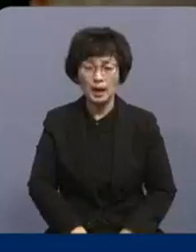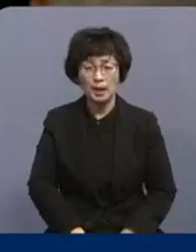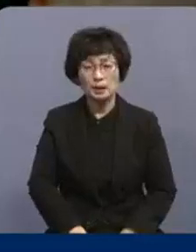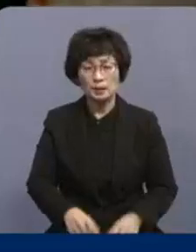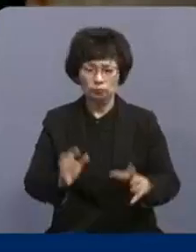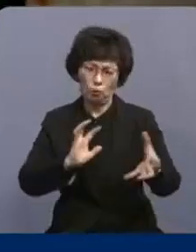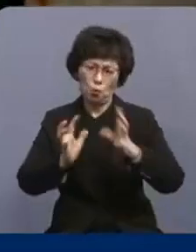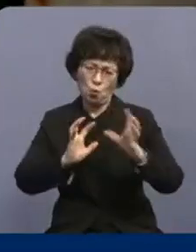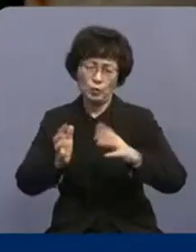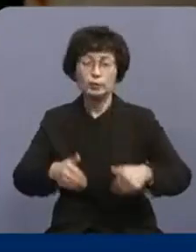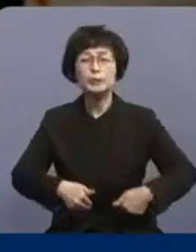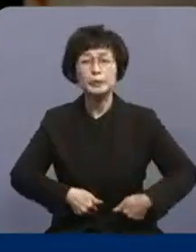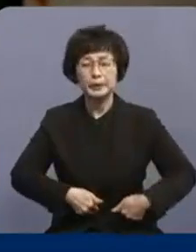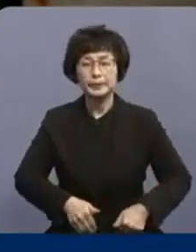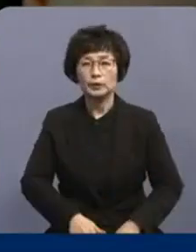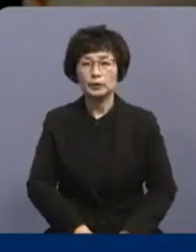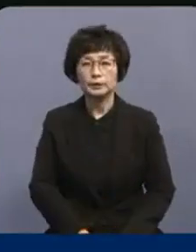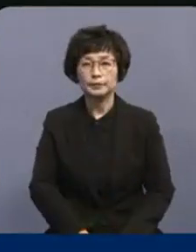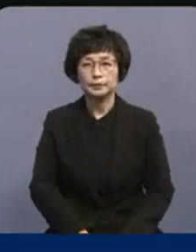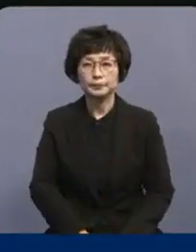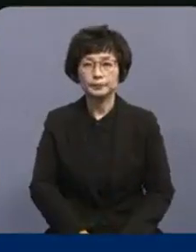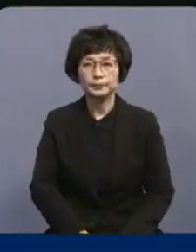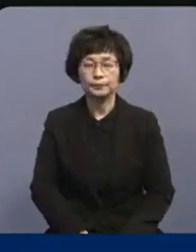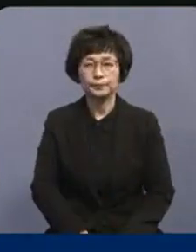있는 토론이 이루어질 수 있습니다